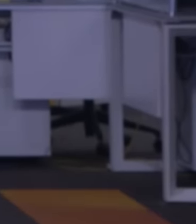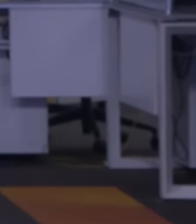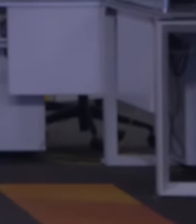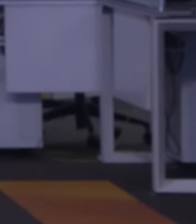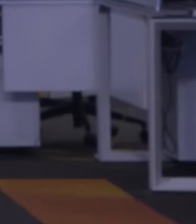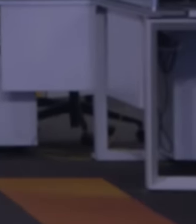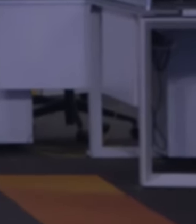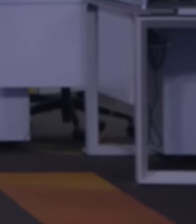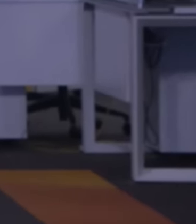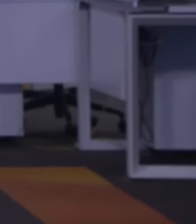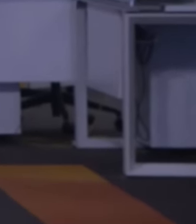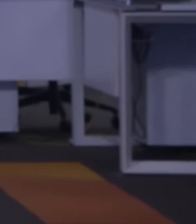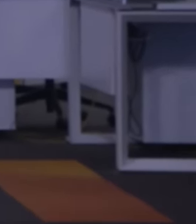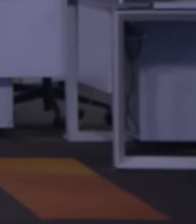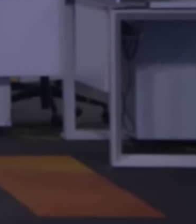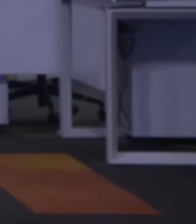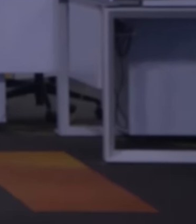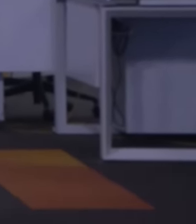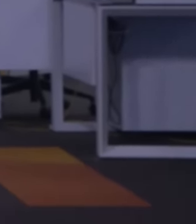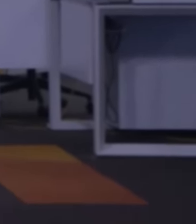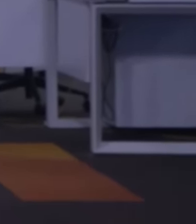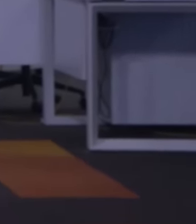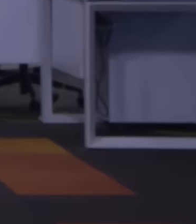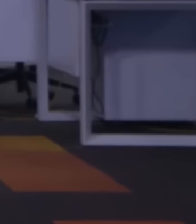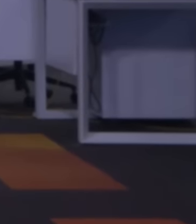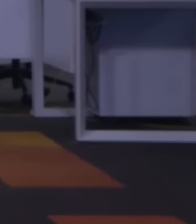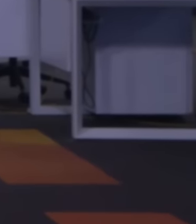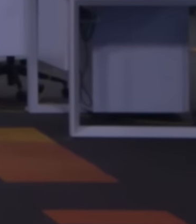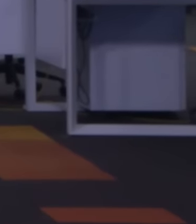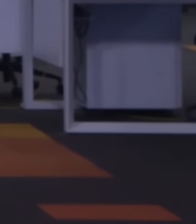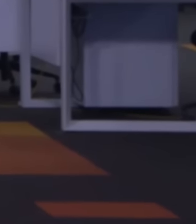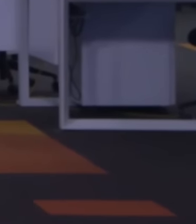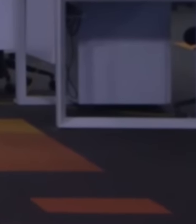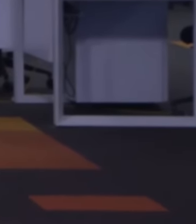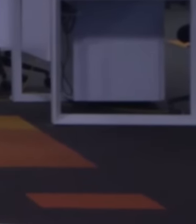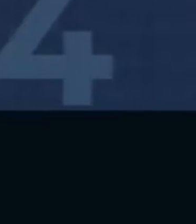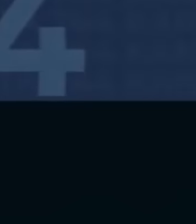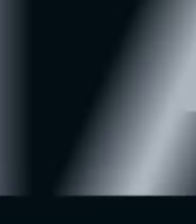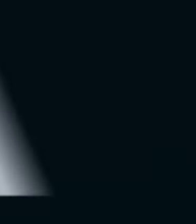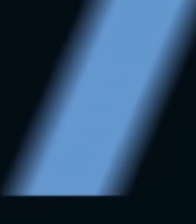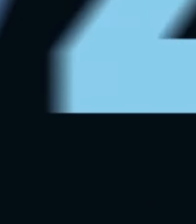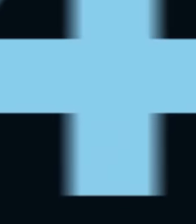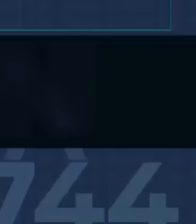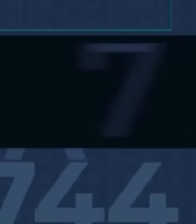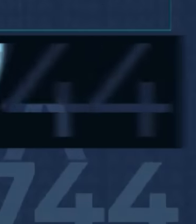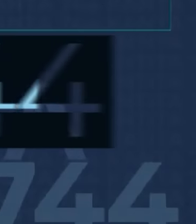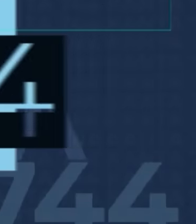Farhatul Asyati untuk paparan lebih komprehensif. Saya Azabri Hussein, Salam Malaysia Madang.